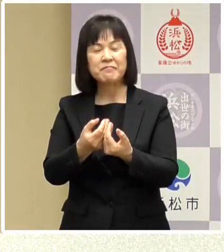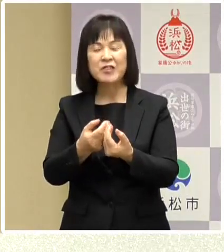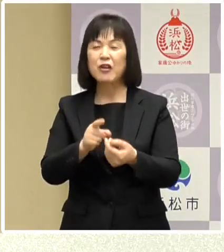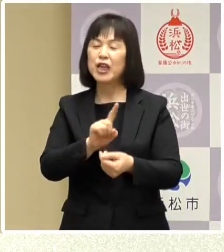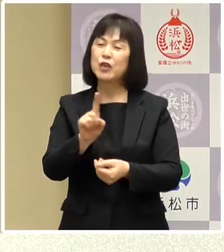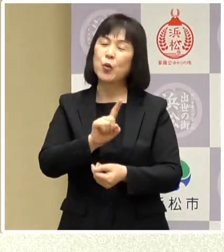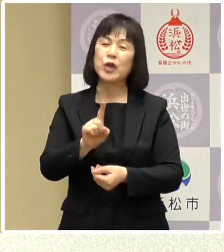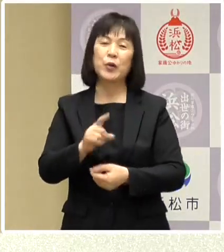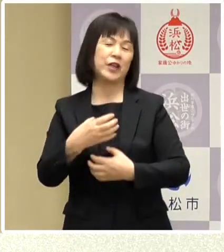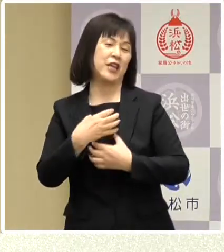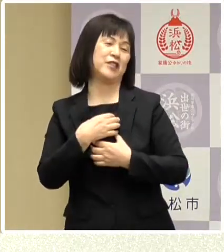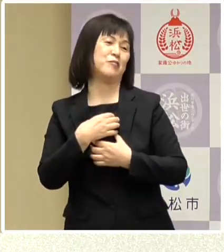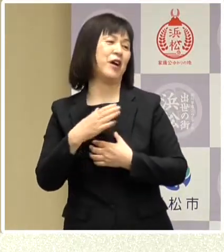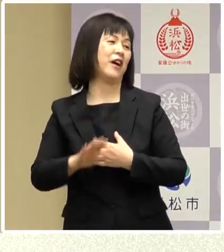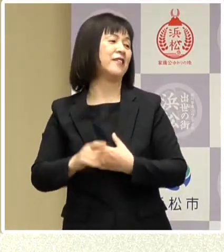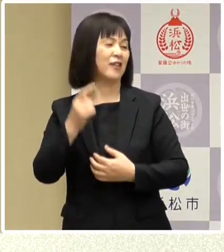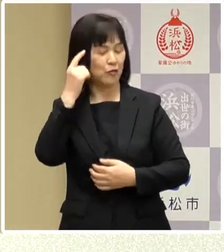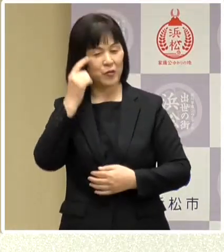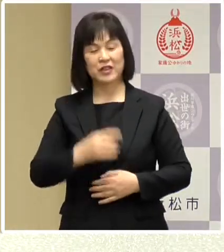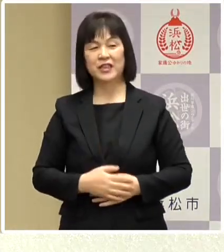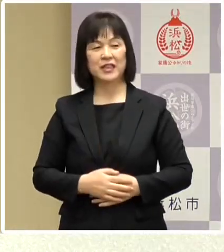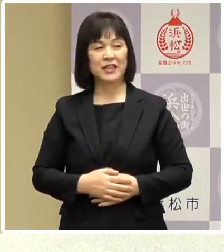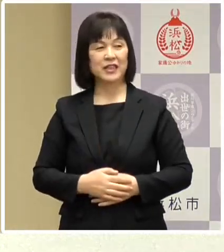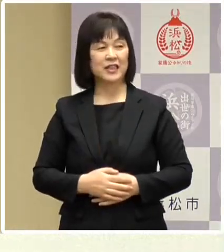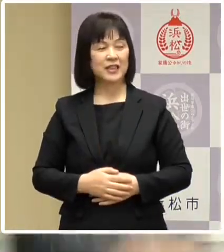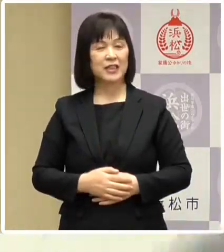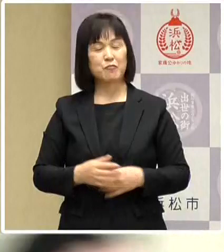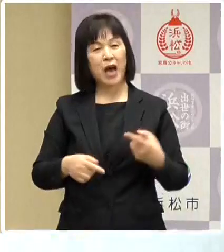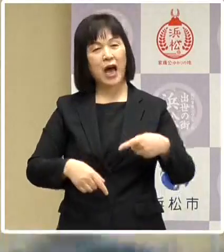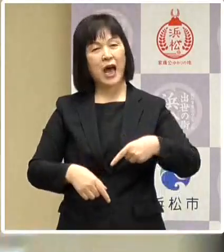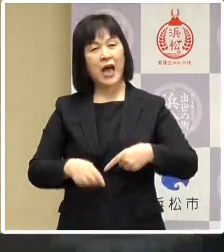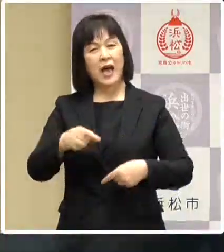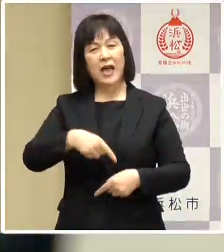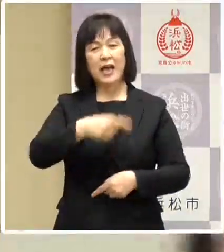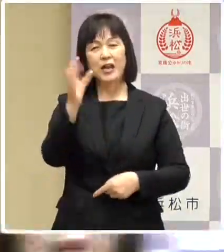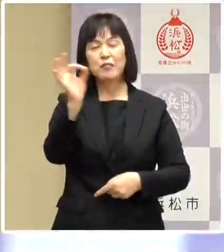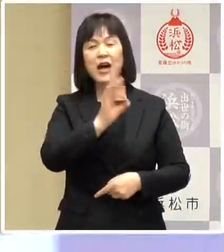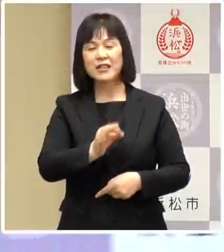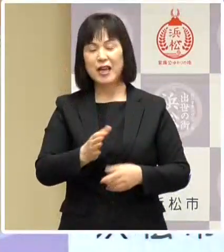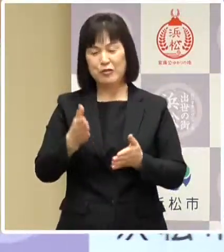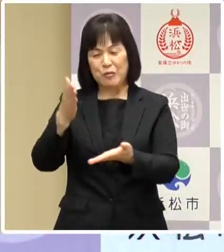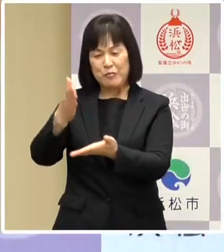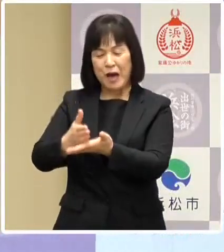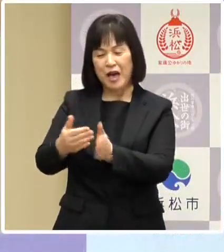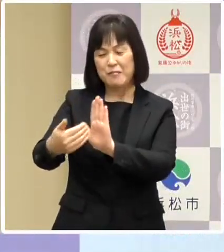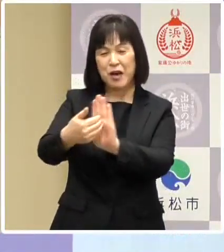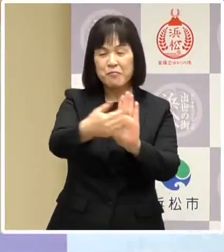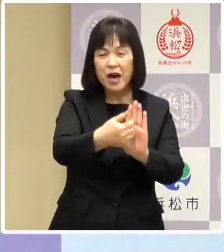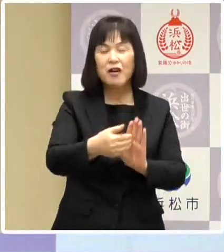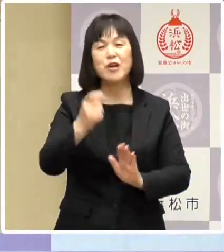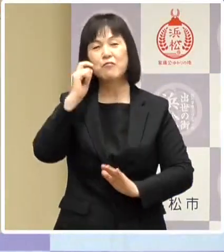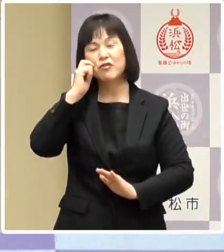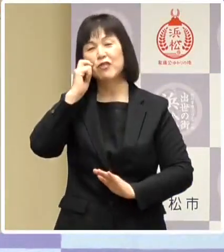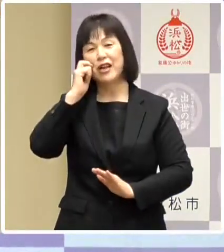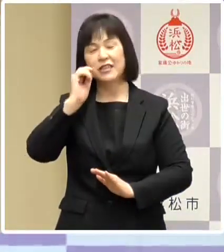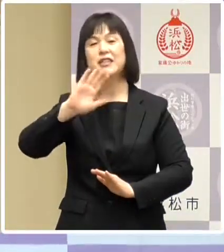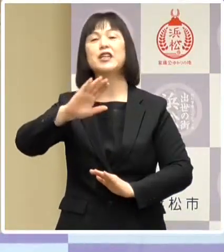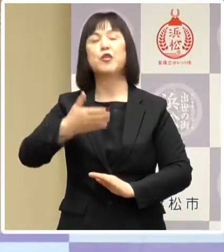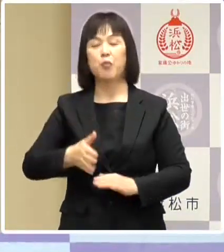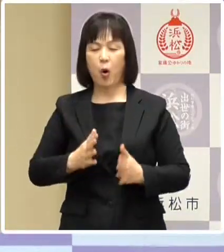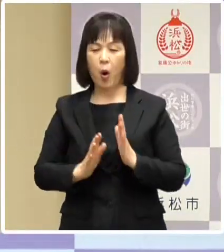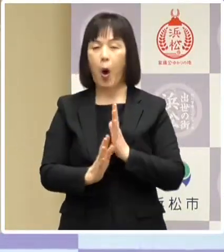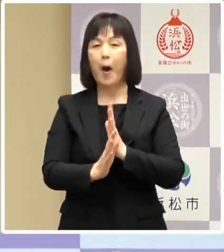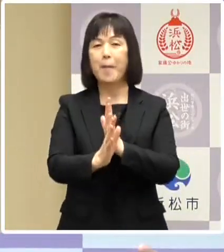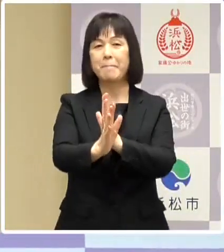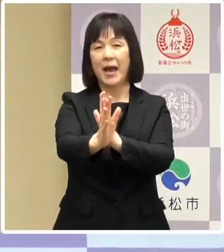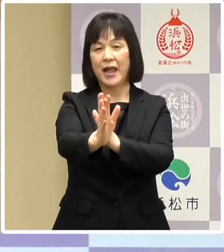まあ、その点は抜かりなくなんでしょうけども。 100% をこう区分けするって難しいんで、例えばそのパレード